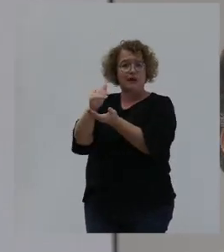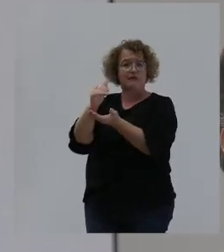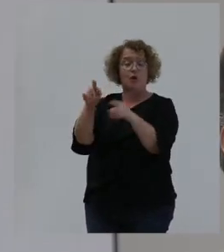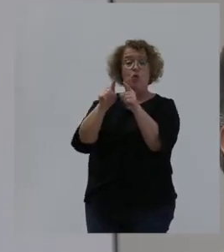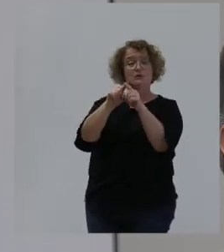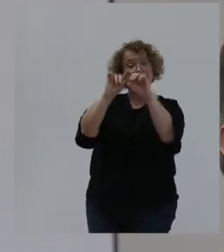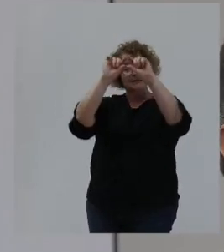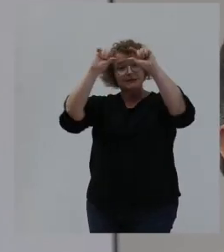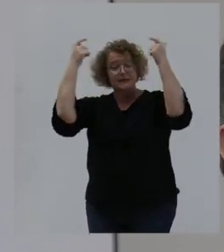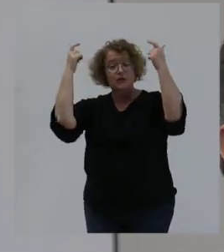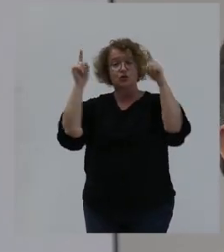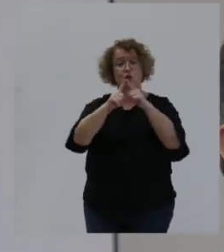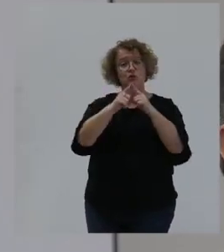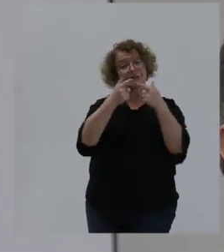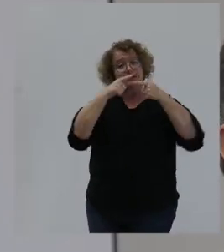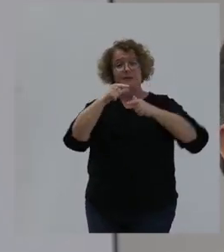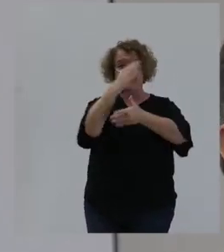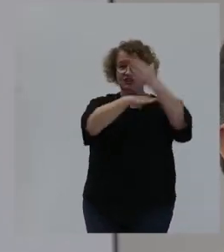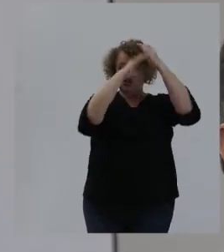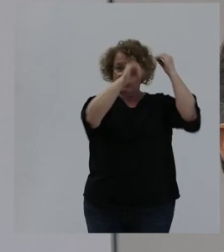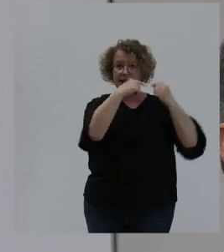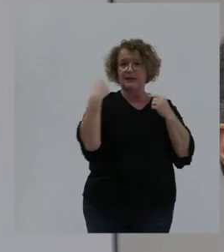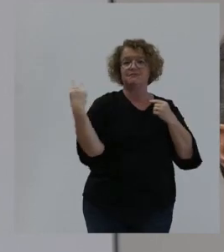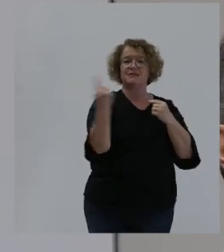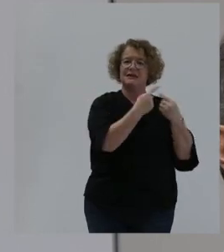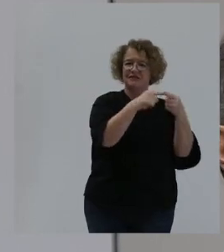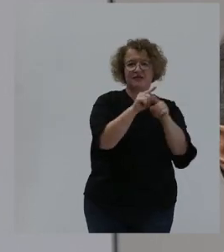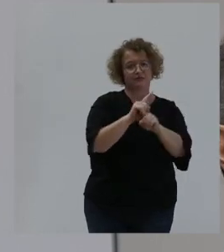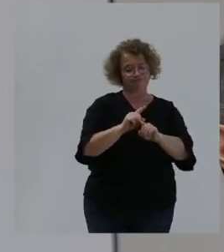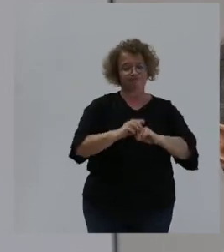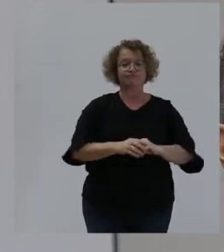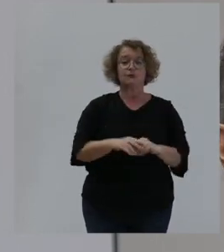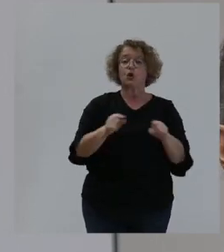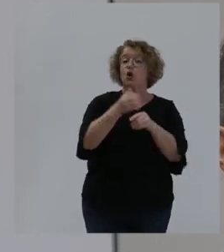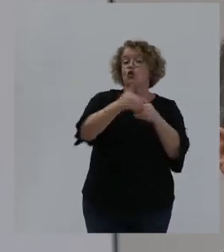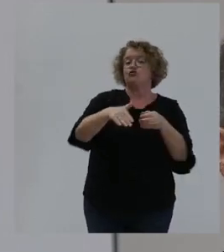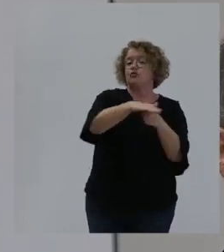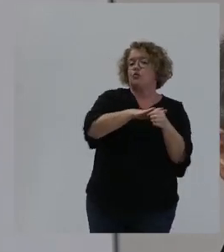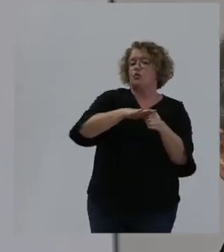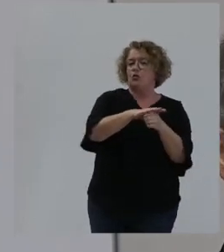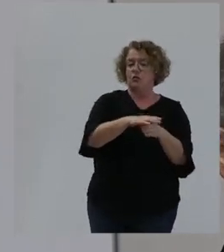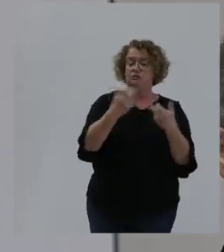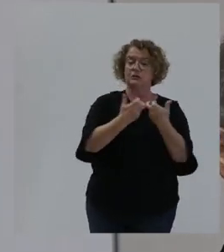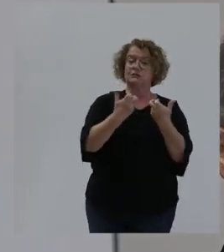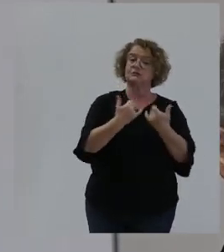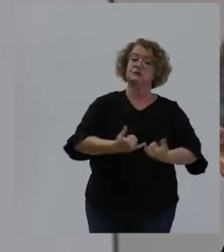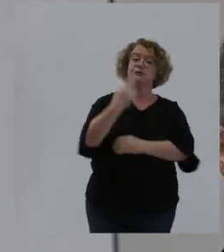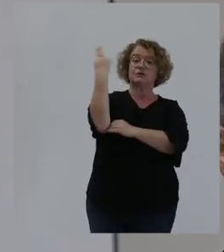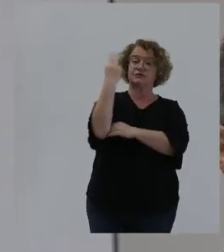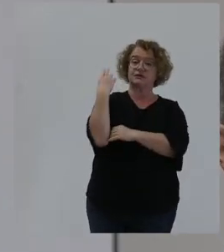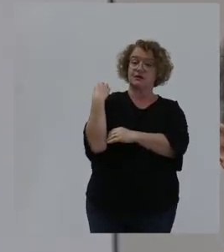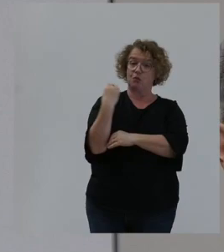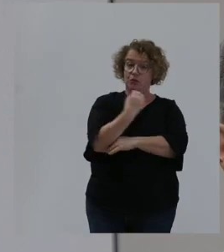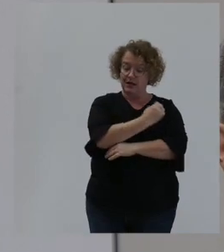le plan des statuts, voire des libertés académiques. Des enjeux locaux aussi, qui concernent plus particulièrement notre université, dont la